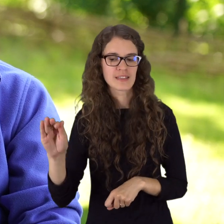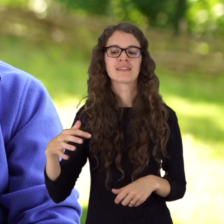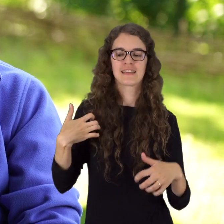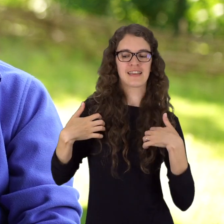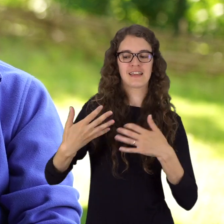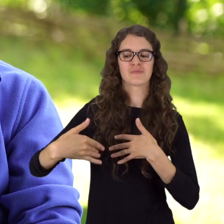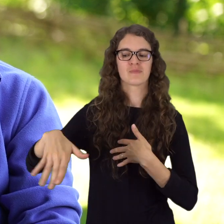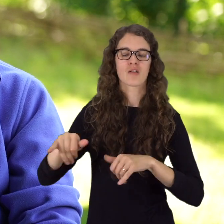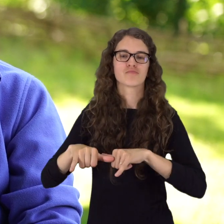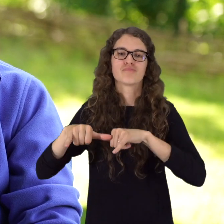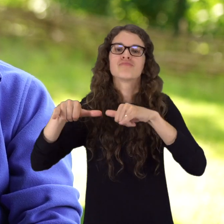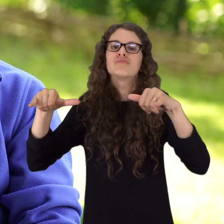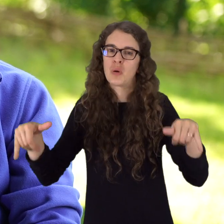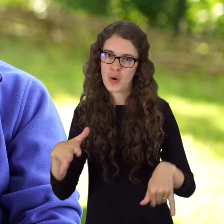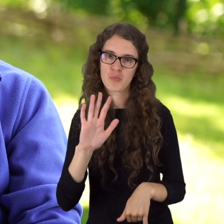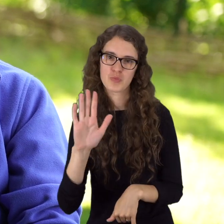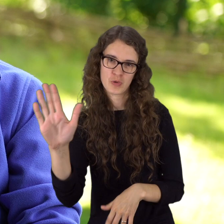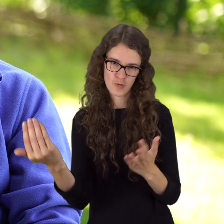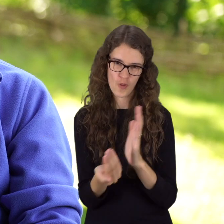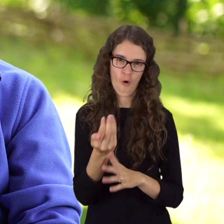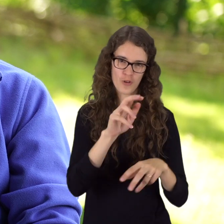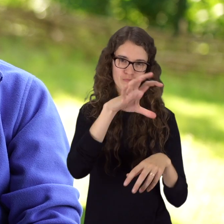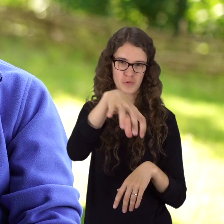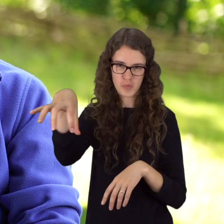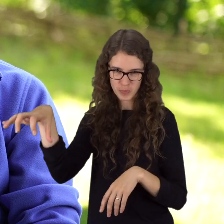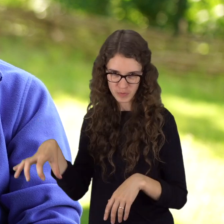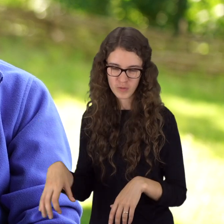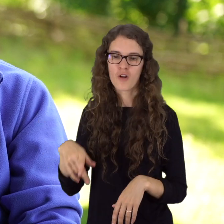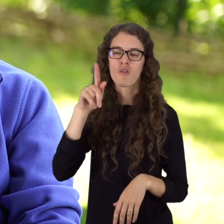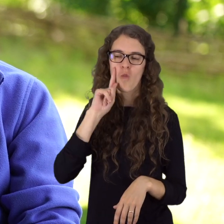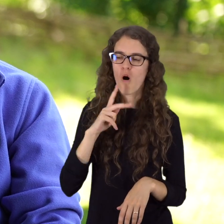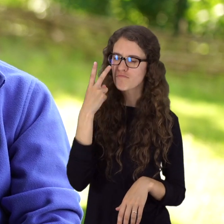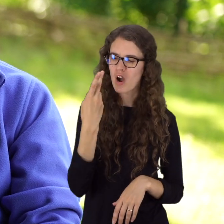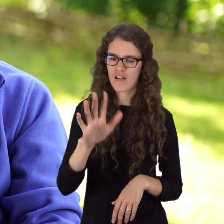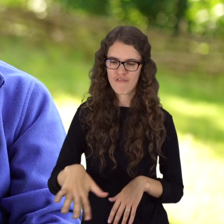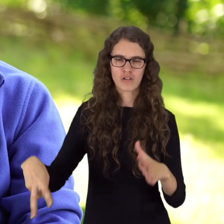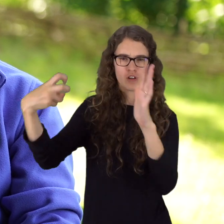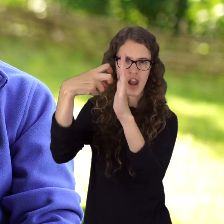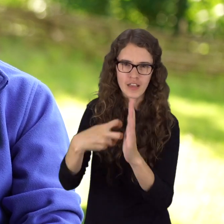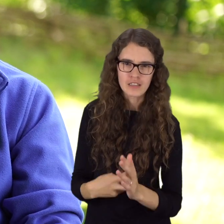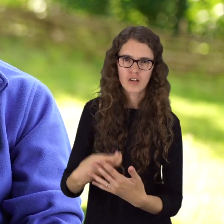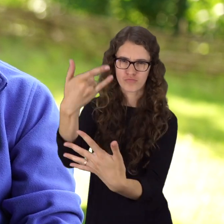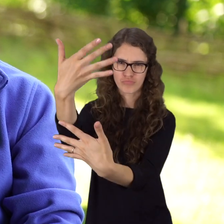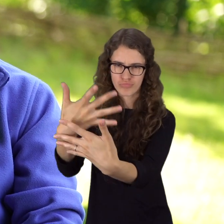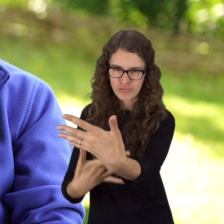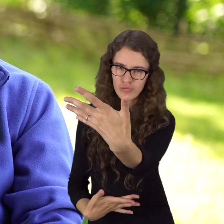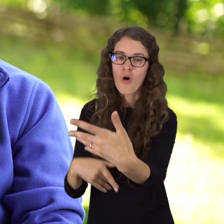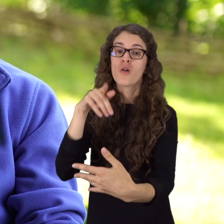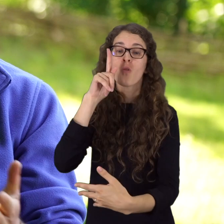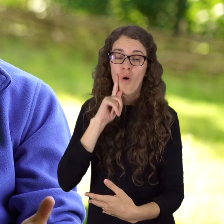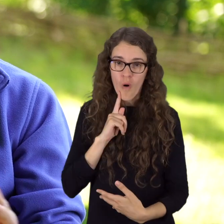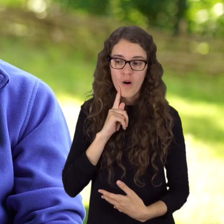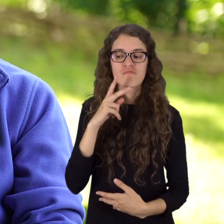dar ir tikrai matom norą vis didesnį, sąrašai vaikų pildosi, tėveliai kreipiasi